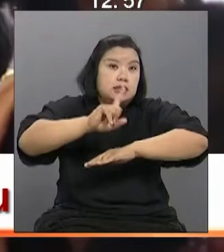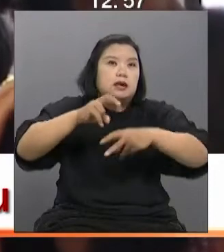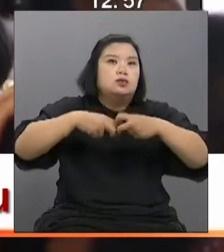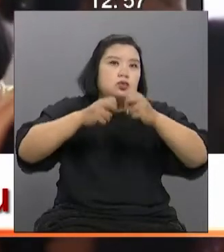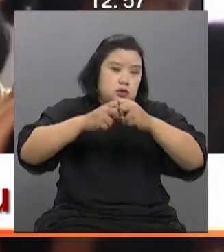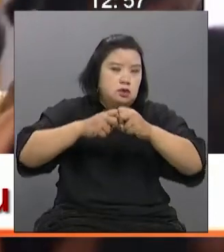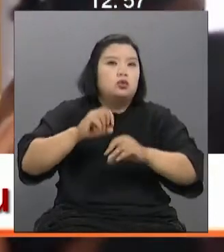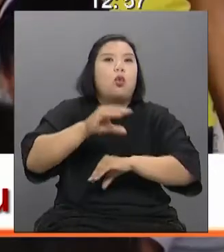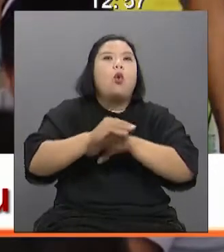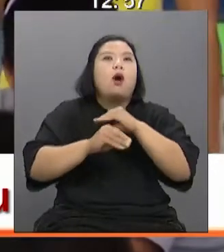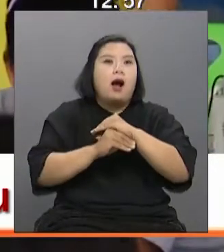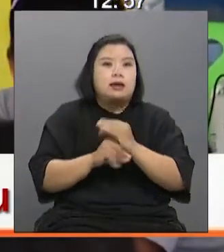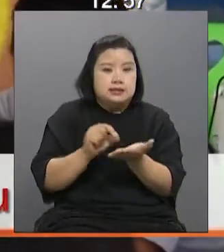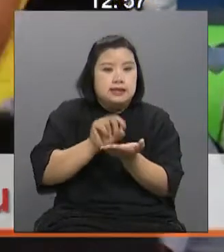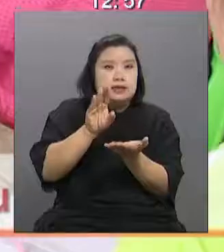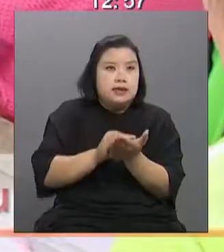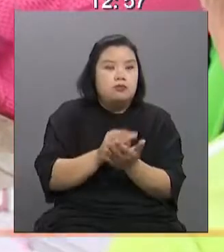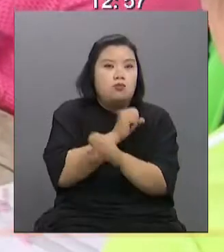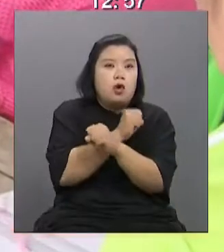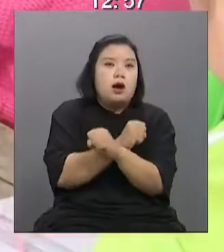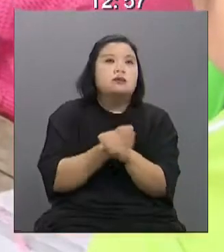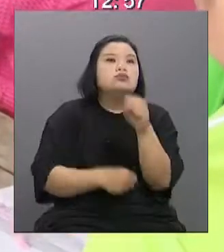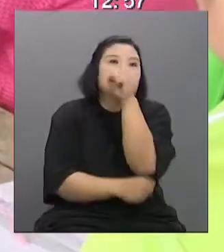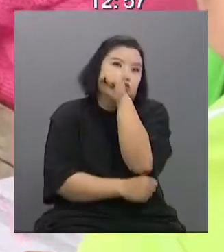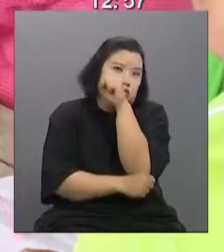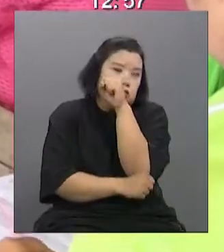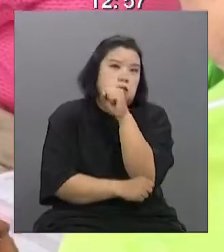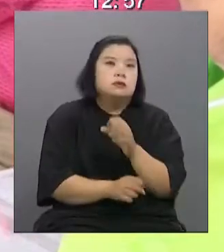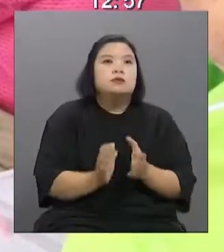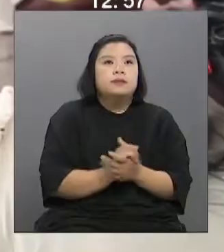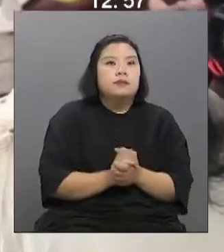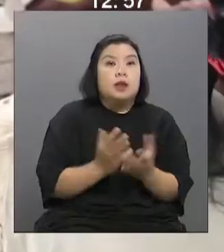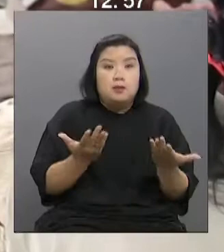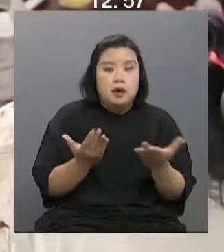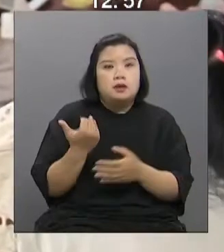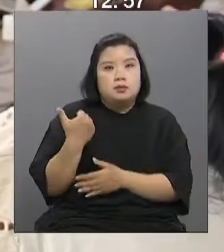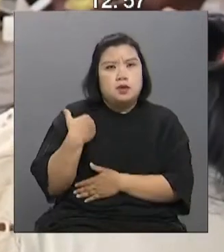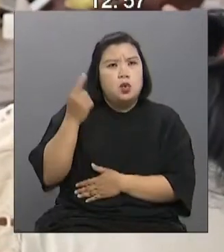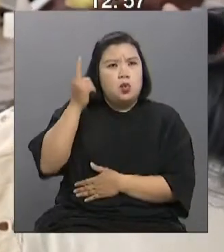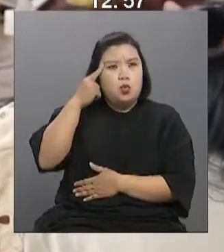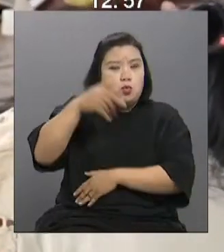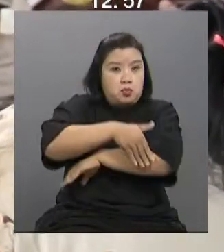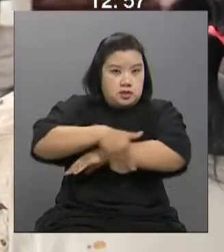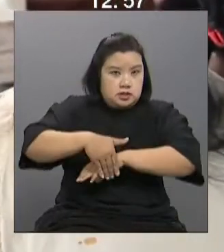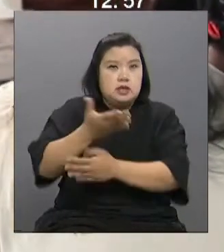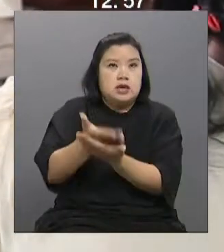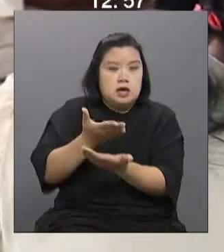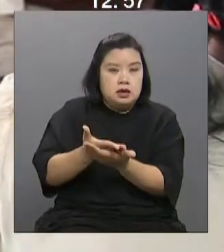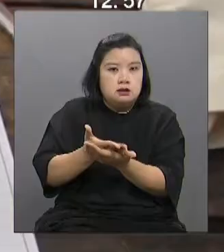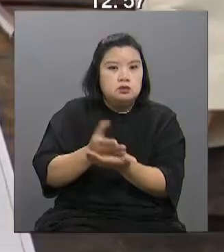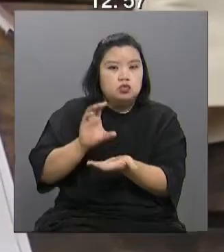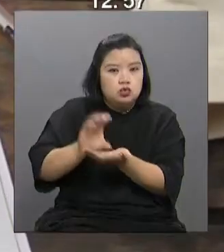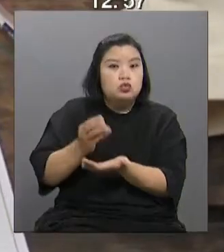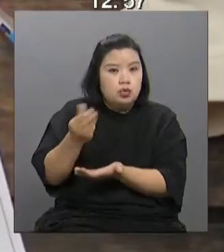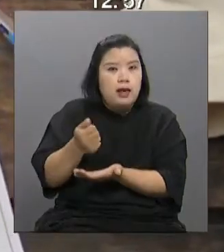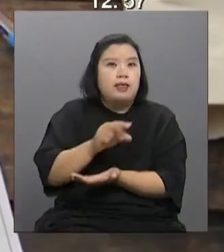ก้จนตามพระราโชบายในหลวงรัชกาลที่10ทำให้ชาวบ้านได้เรียนรู้หลักการทำบัญชีครัวเรือนและบัญชีต้นทุน